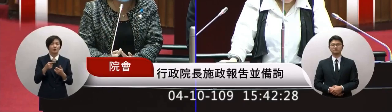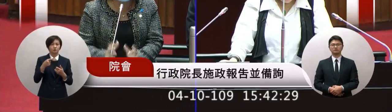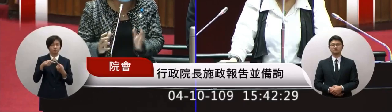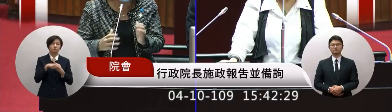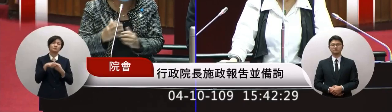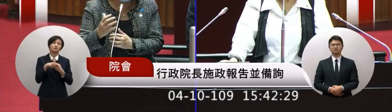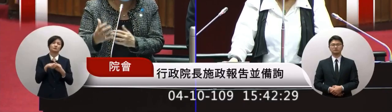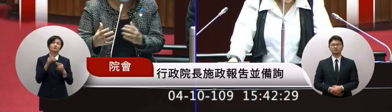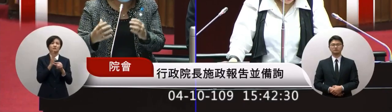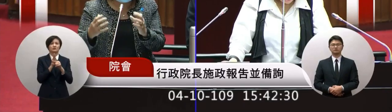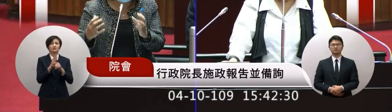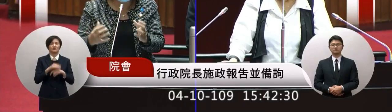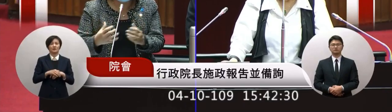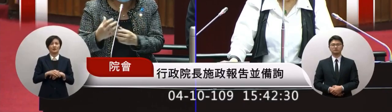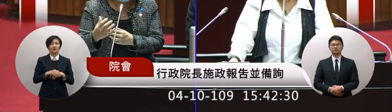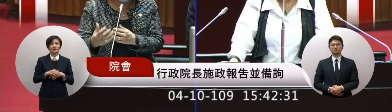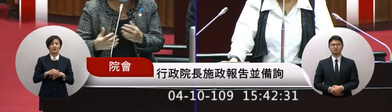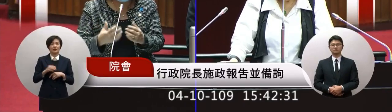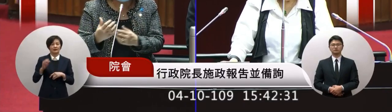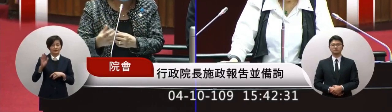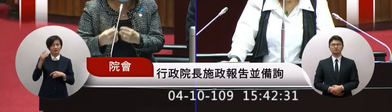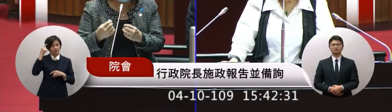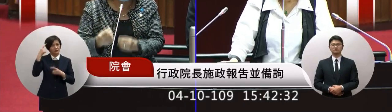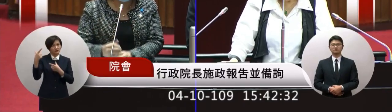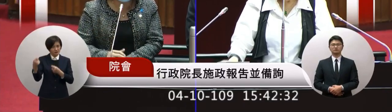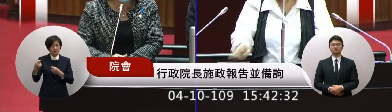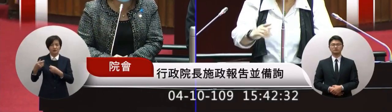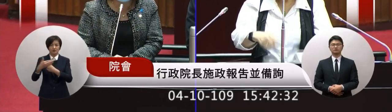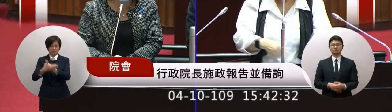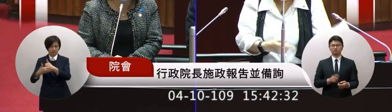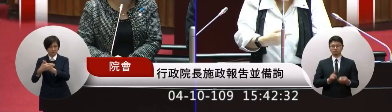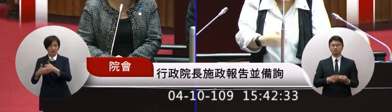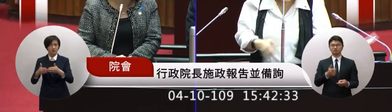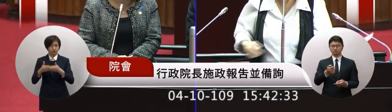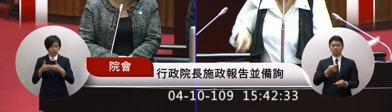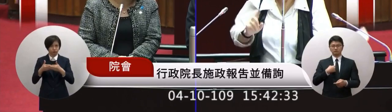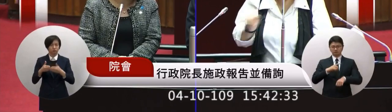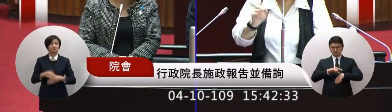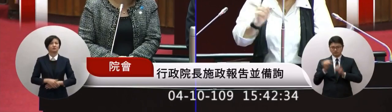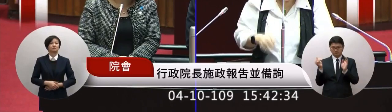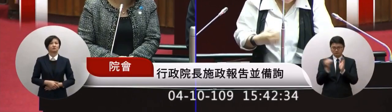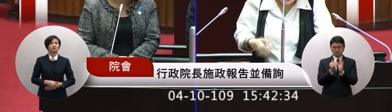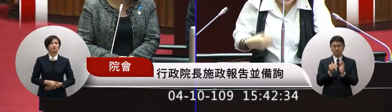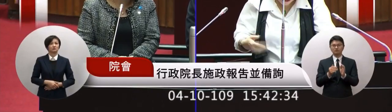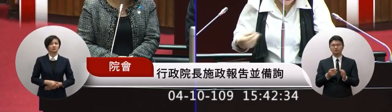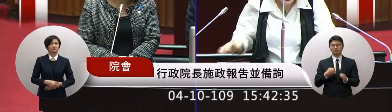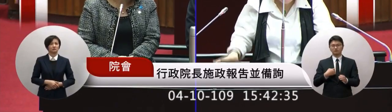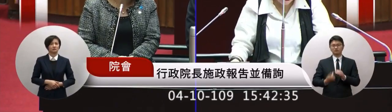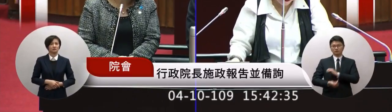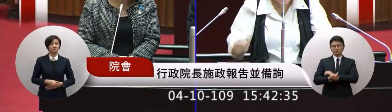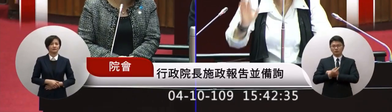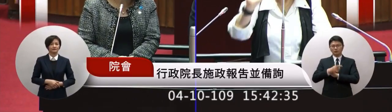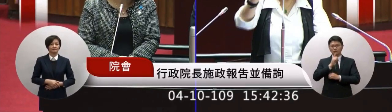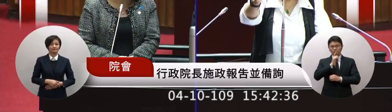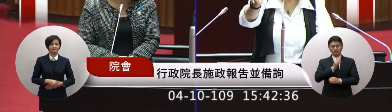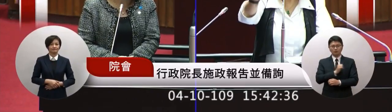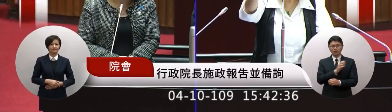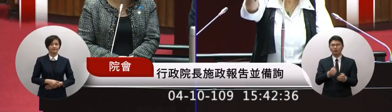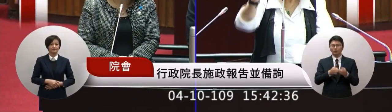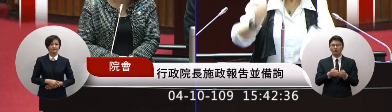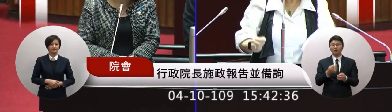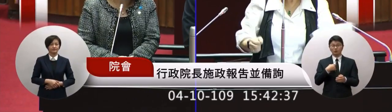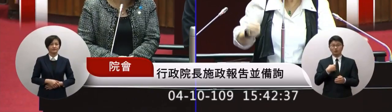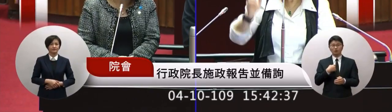保障但是很多还是要社会的沟通跟共识。 谢谢，因为我时间快到了，我要赶快把它讲完了。因为我觉